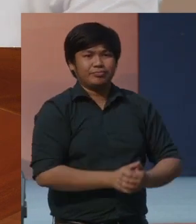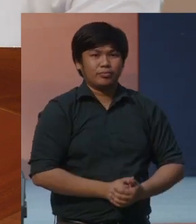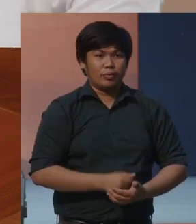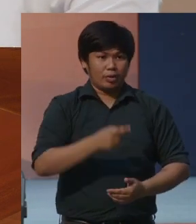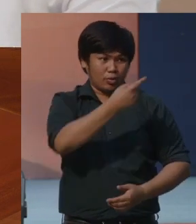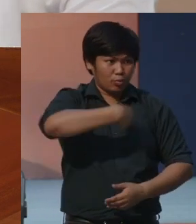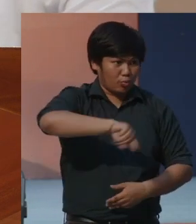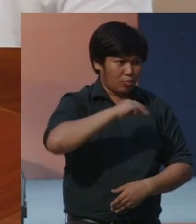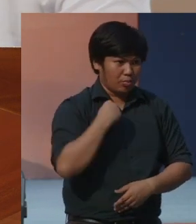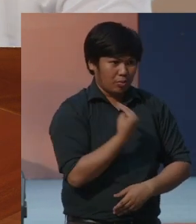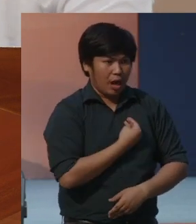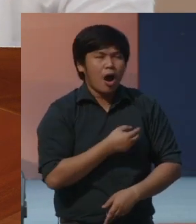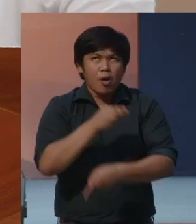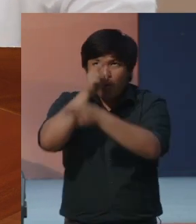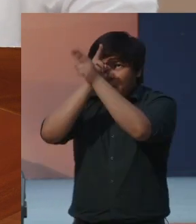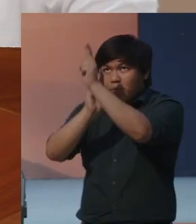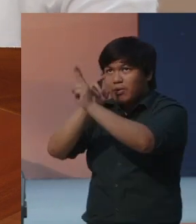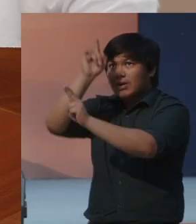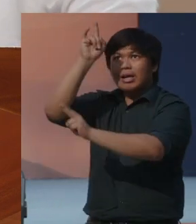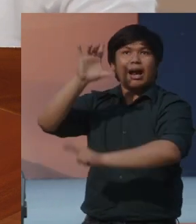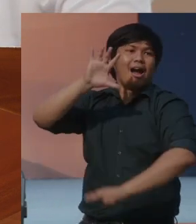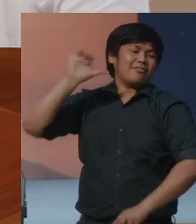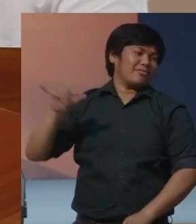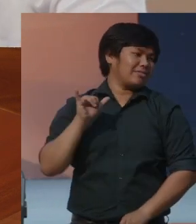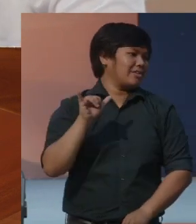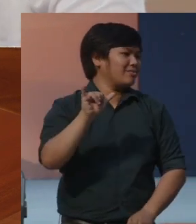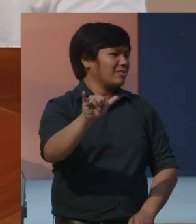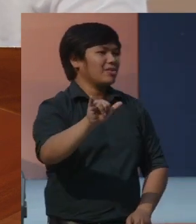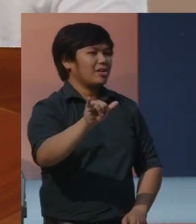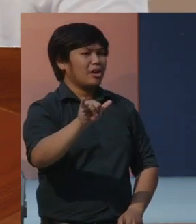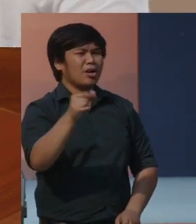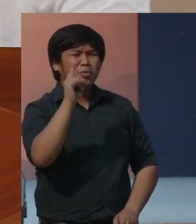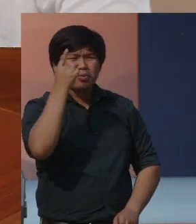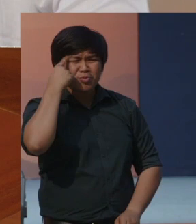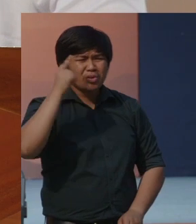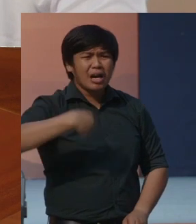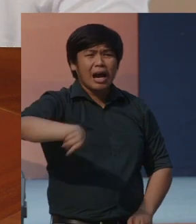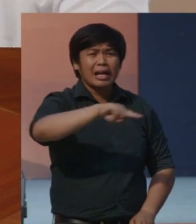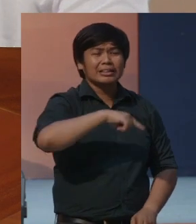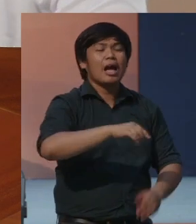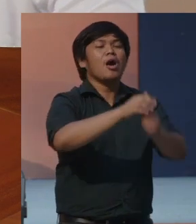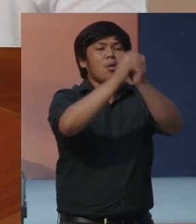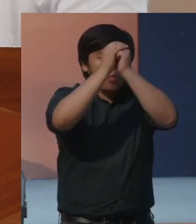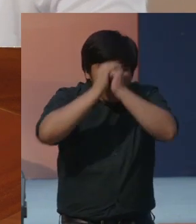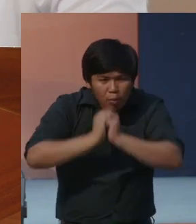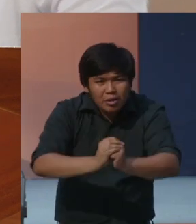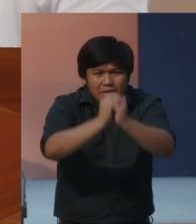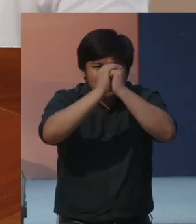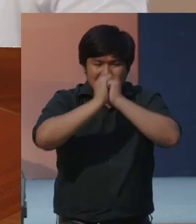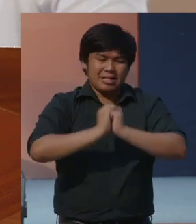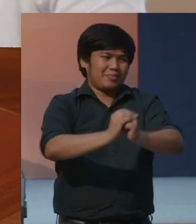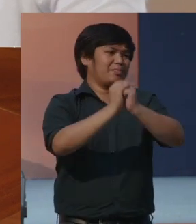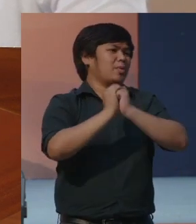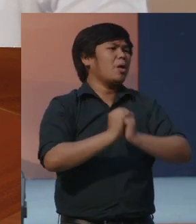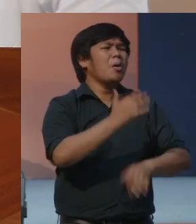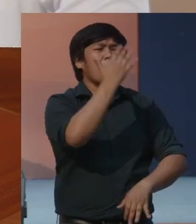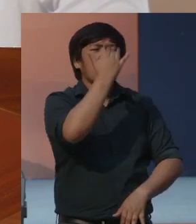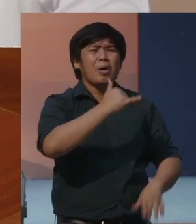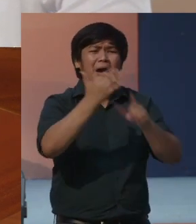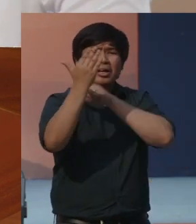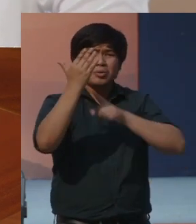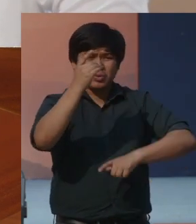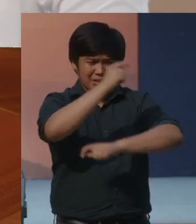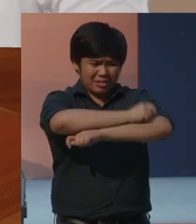forever. Yung po para sa atin is worship. Bakit ba tayo nagko-communion every first